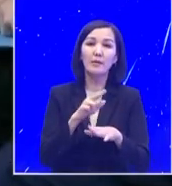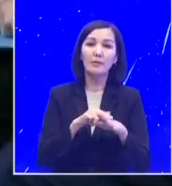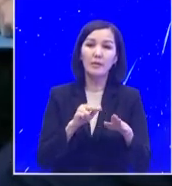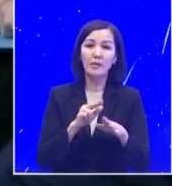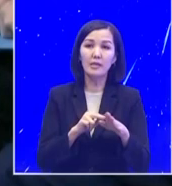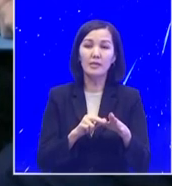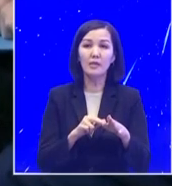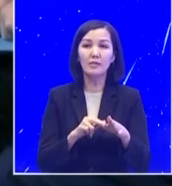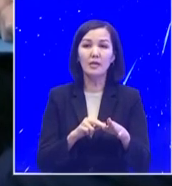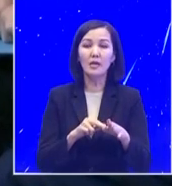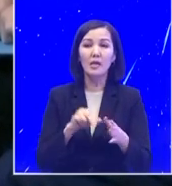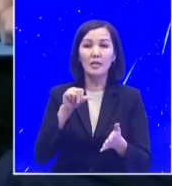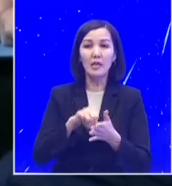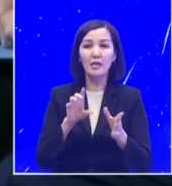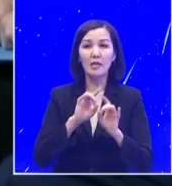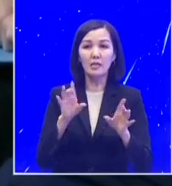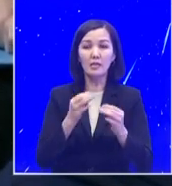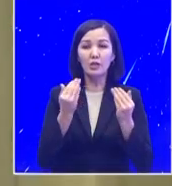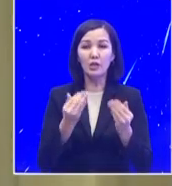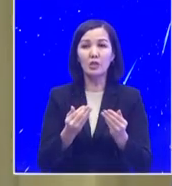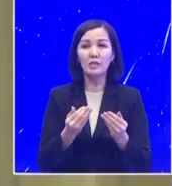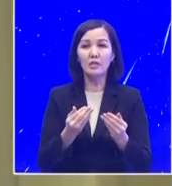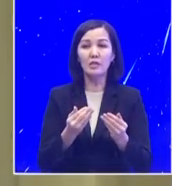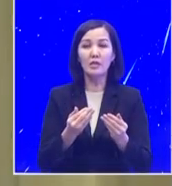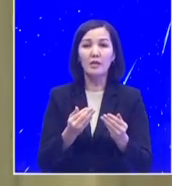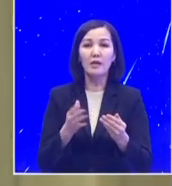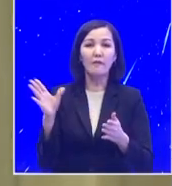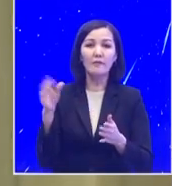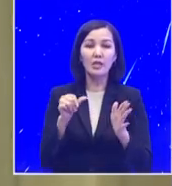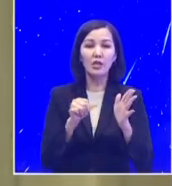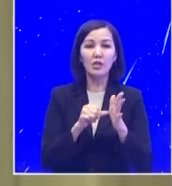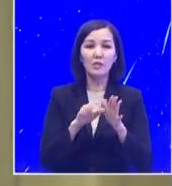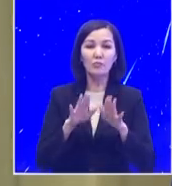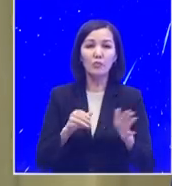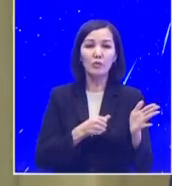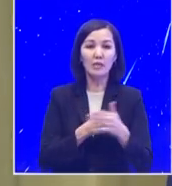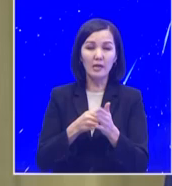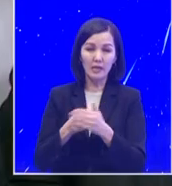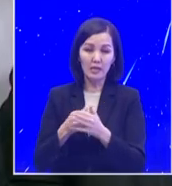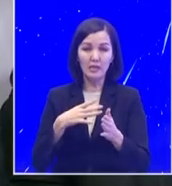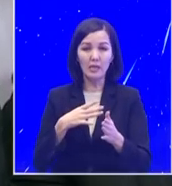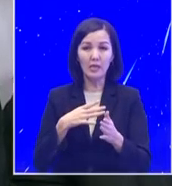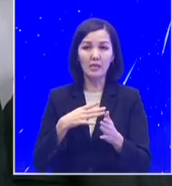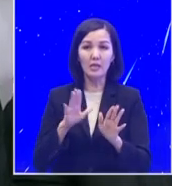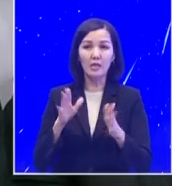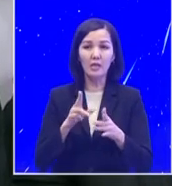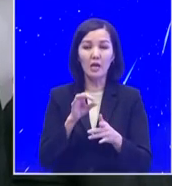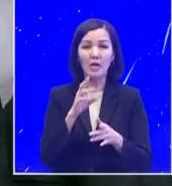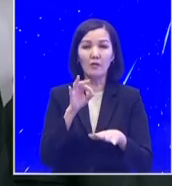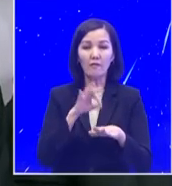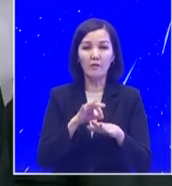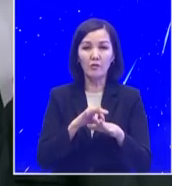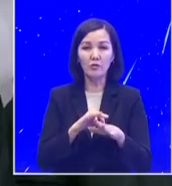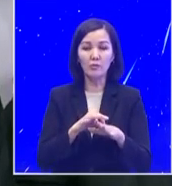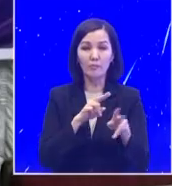района, сообщил Талгат Умралиев. Сейчас, как рассказал он, все 6 пунктов закрыты. Ситуация с коронавирусом в регионе